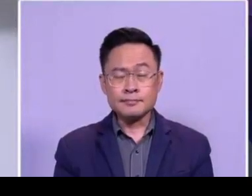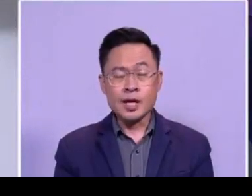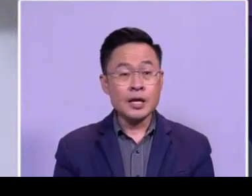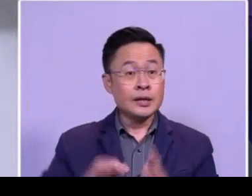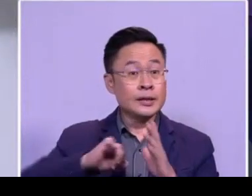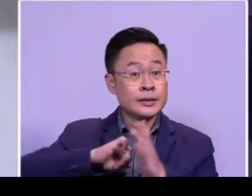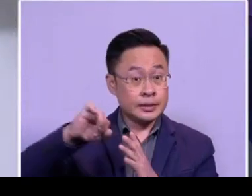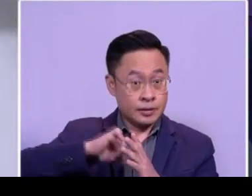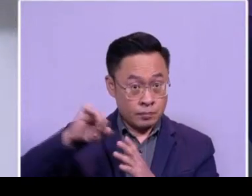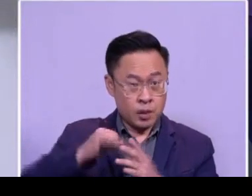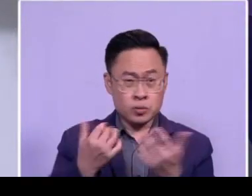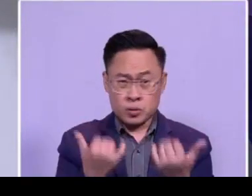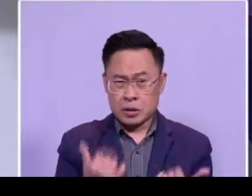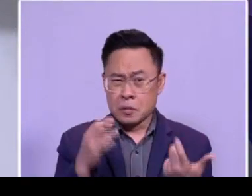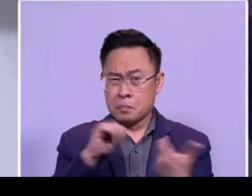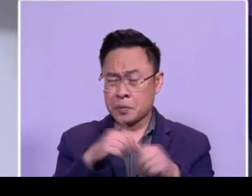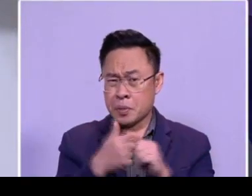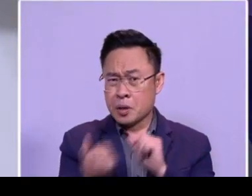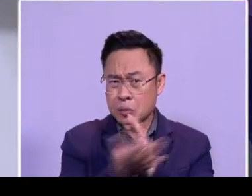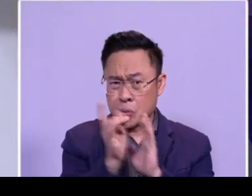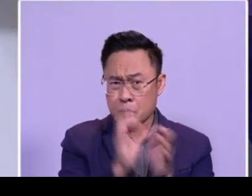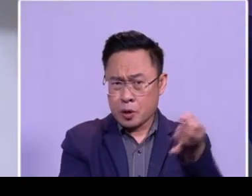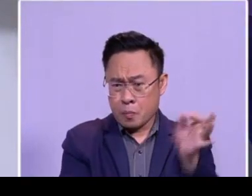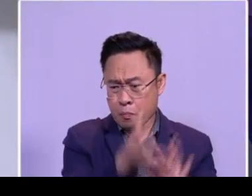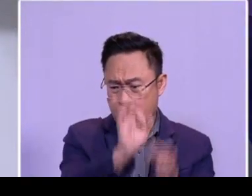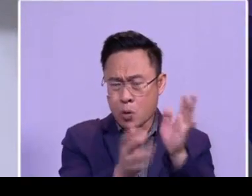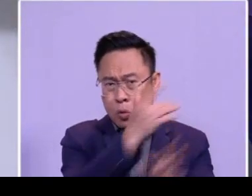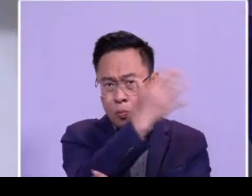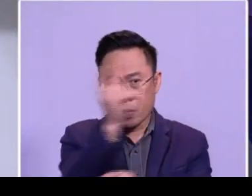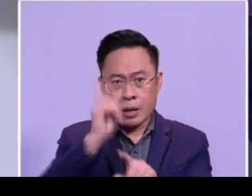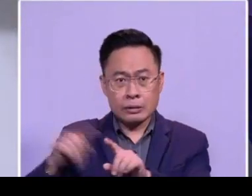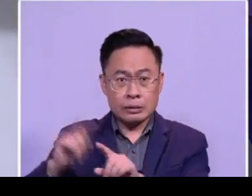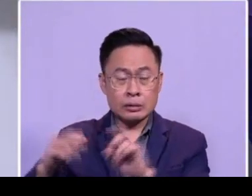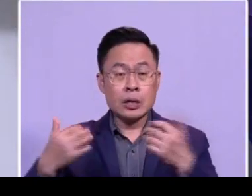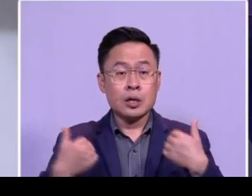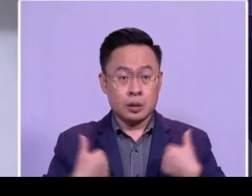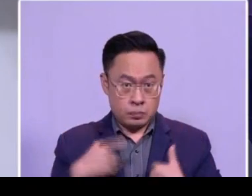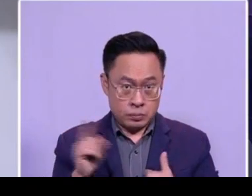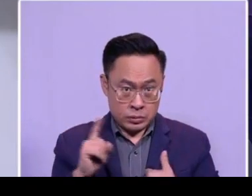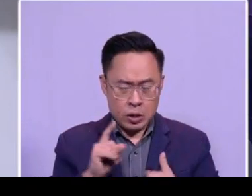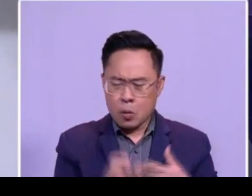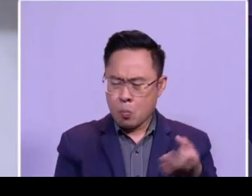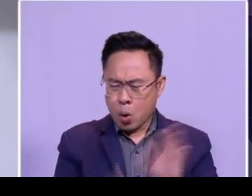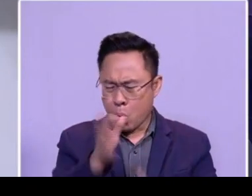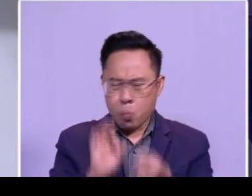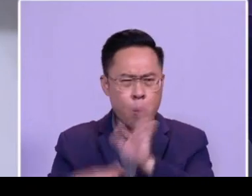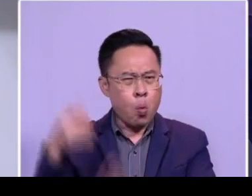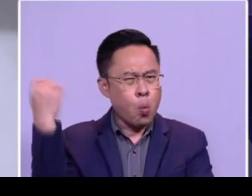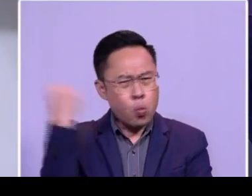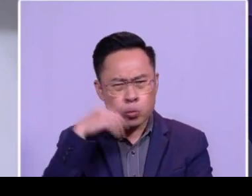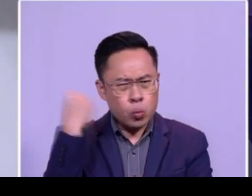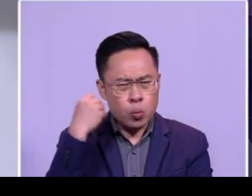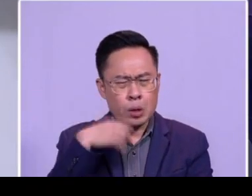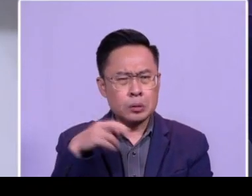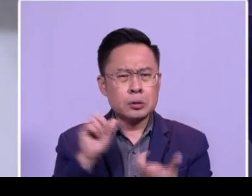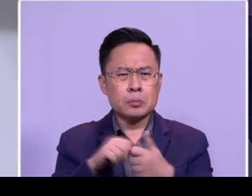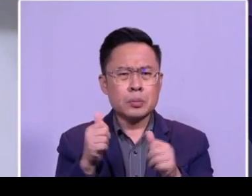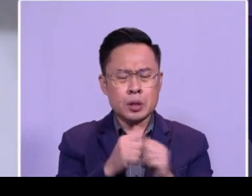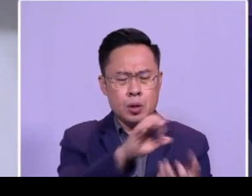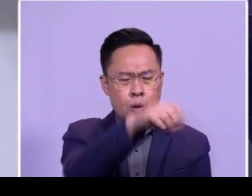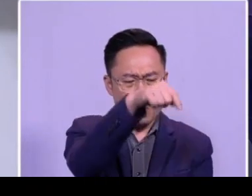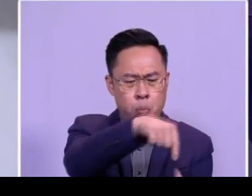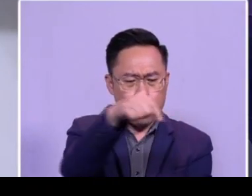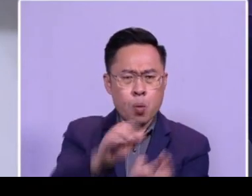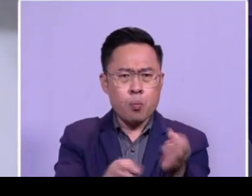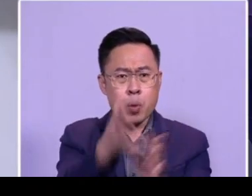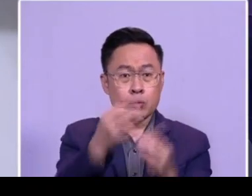ที่เชียงใหม่ค่ะคุณผู้ชมก็ยังพบว่ามีการเผาป่าอย่างต่อเนื่องเลยนะคะเรียกว่าเผากันไม่แผ่วเลยเพราะว่าจุดความร้อนเนี่ยตอนนี้พุ่งสูง